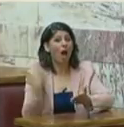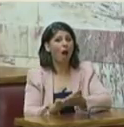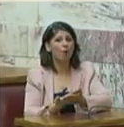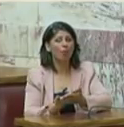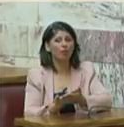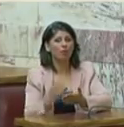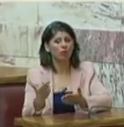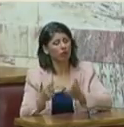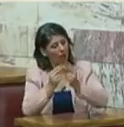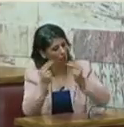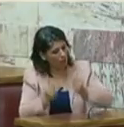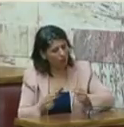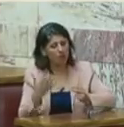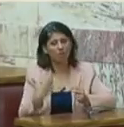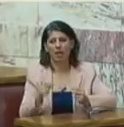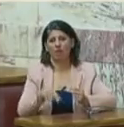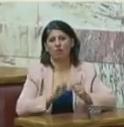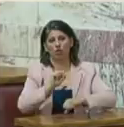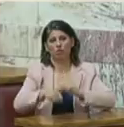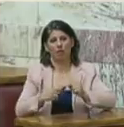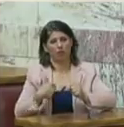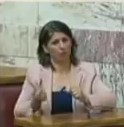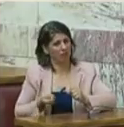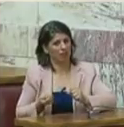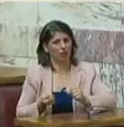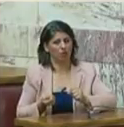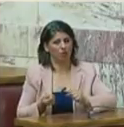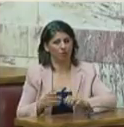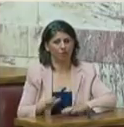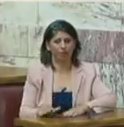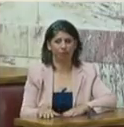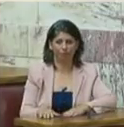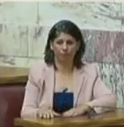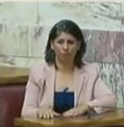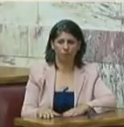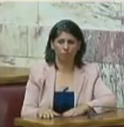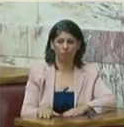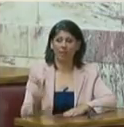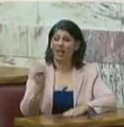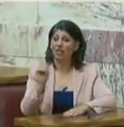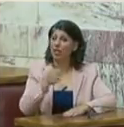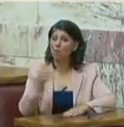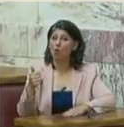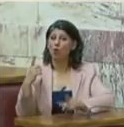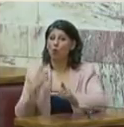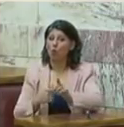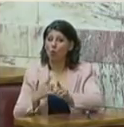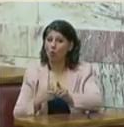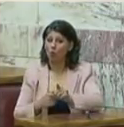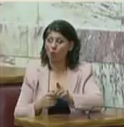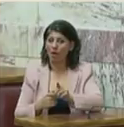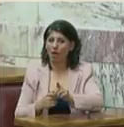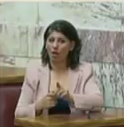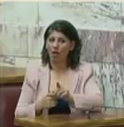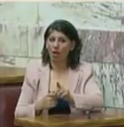πόσο αποτελεσματική είναι αυτή η προσπάθεια που κάνουμε. Δεν είναι όμως μόνο το ΠΟΔΟΕ, το Πρόγραμμα Δημοσίων Επενδύσεων